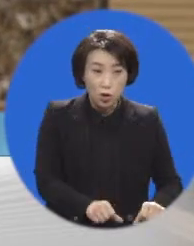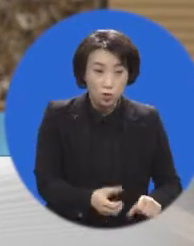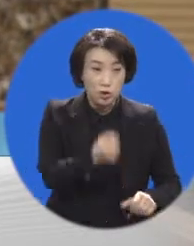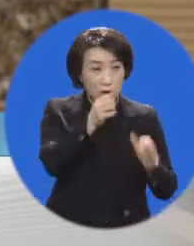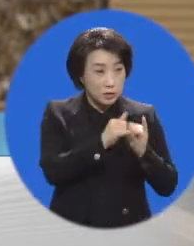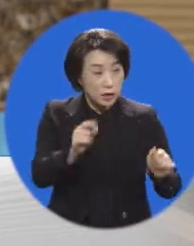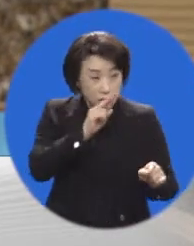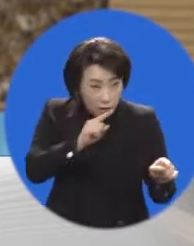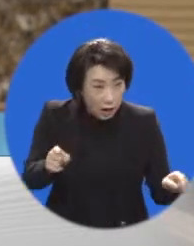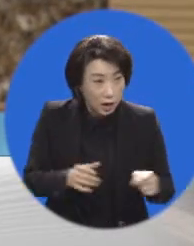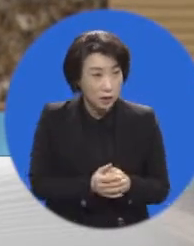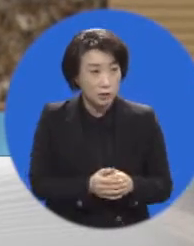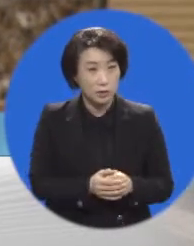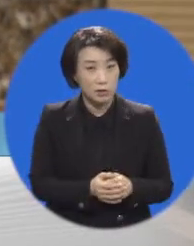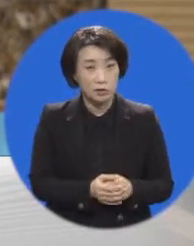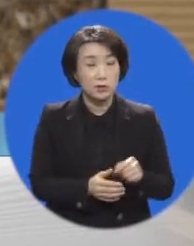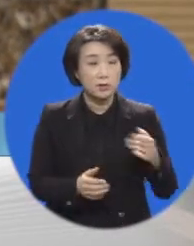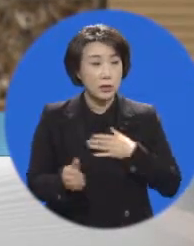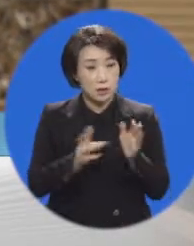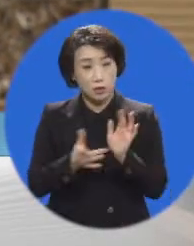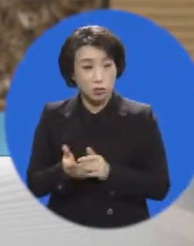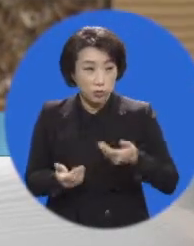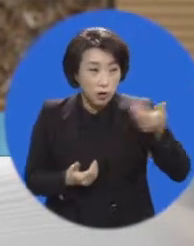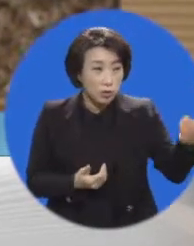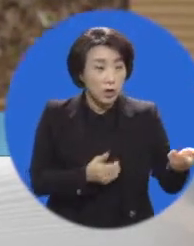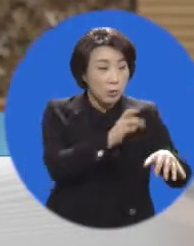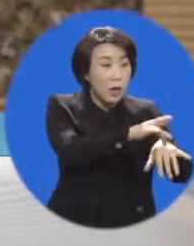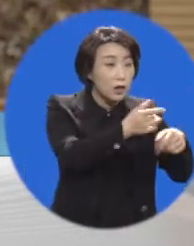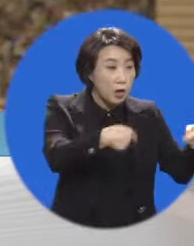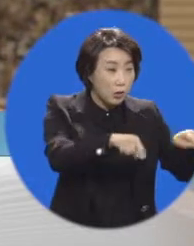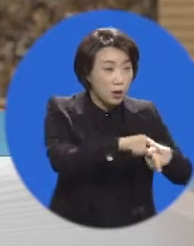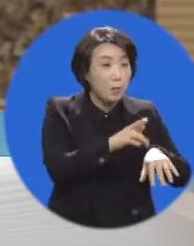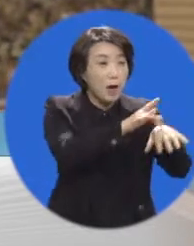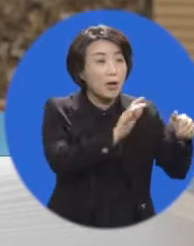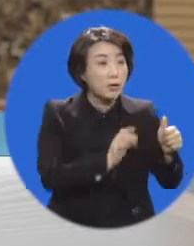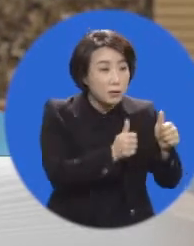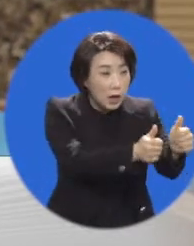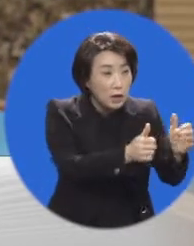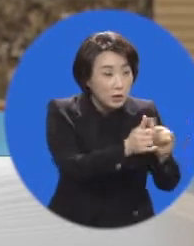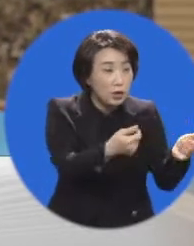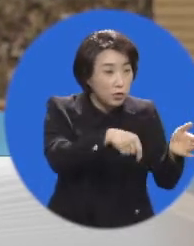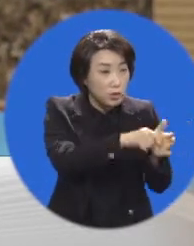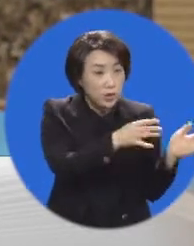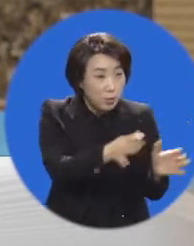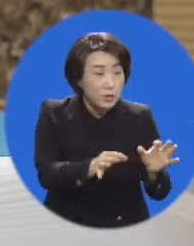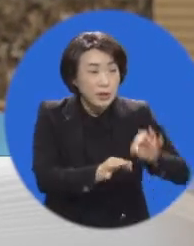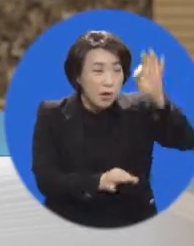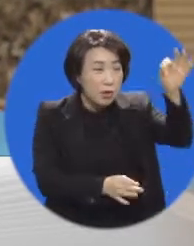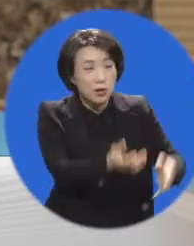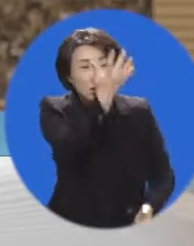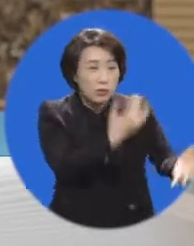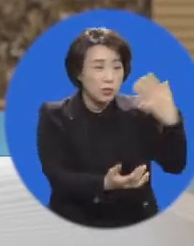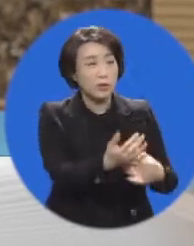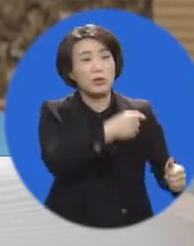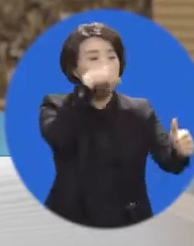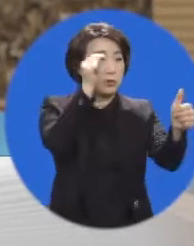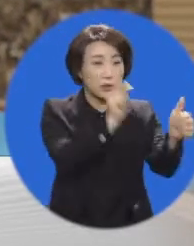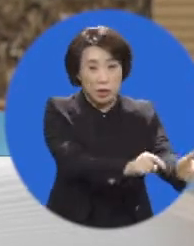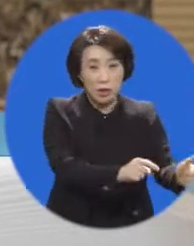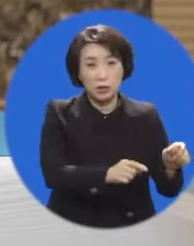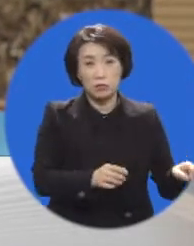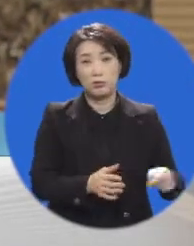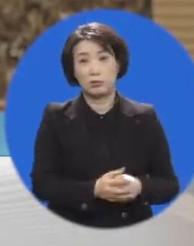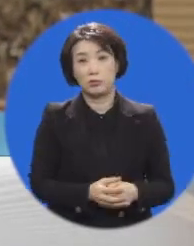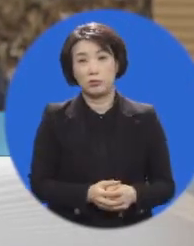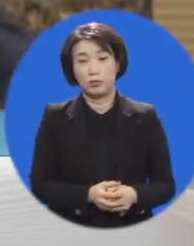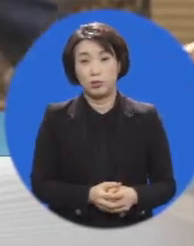저주를 받은 자들아, 나를 떠나 마귀와 더불어 그 사자들을 위해서 예비된 영영한 불로